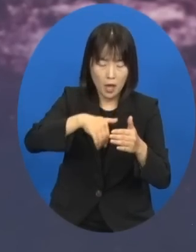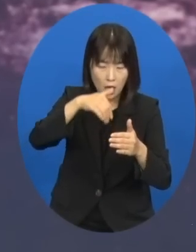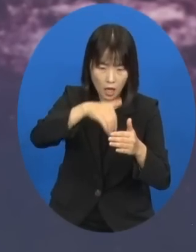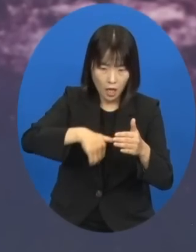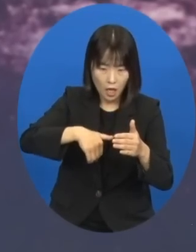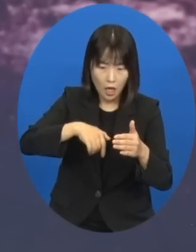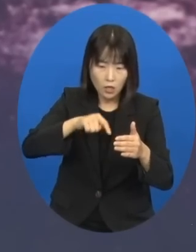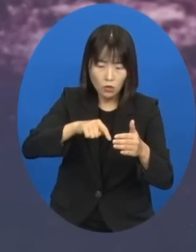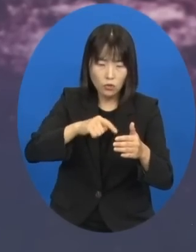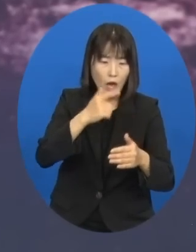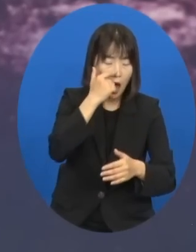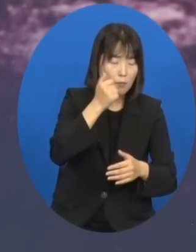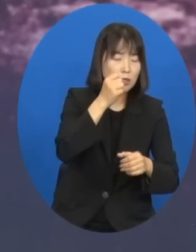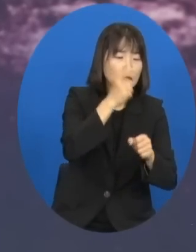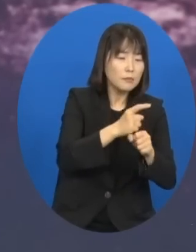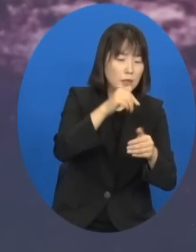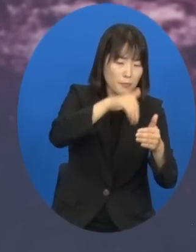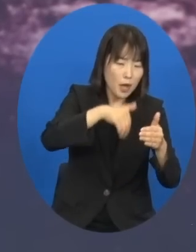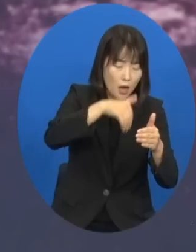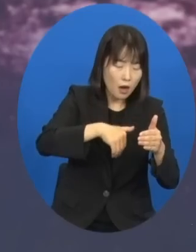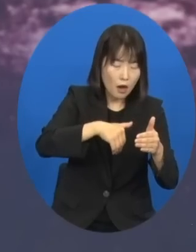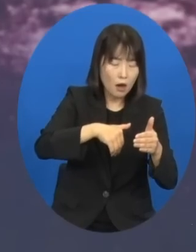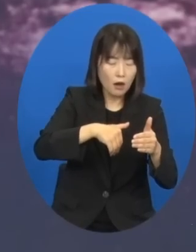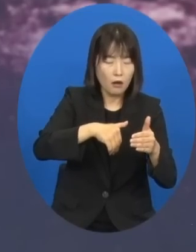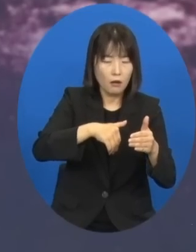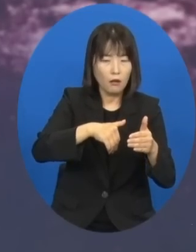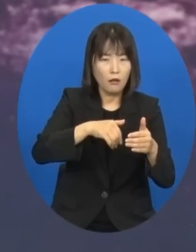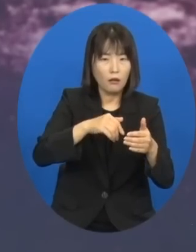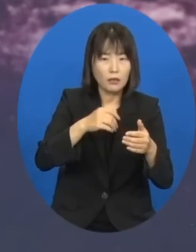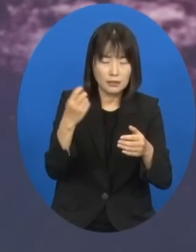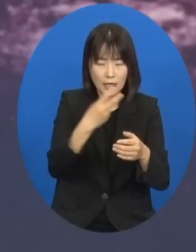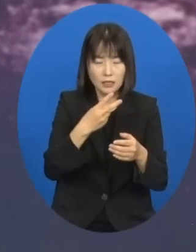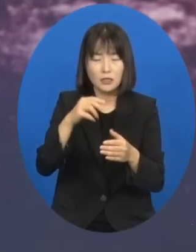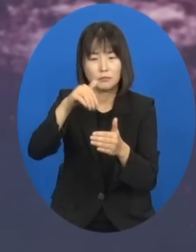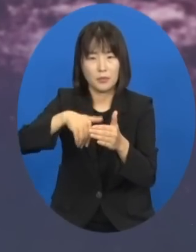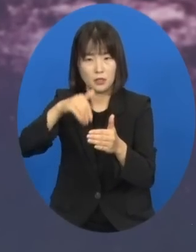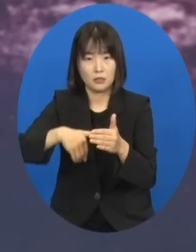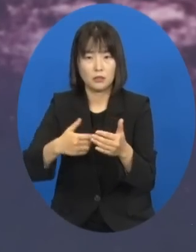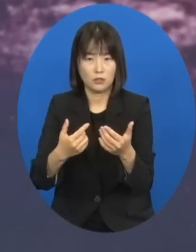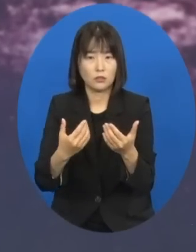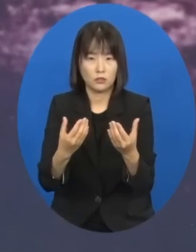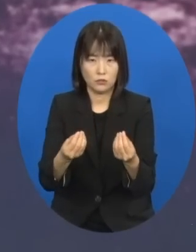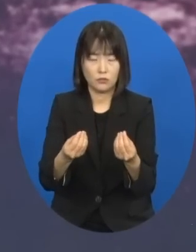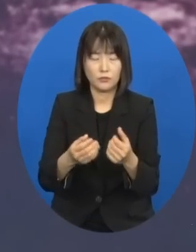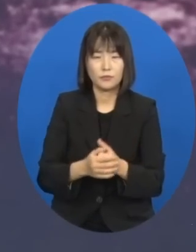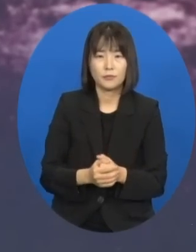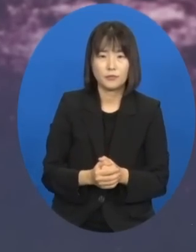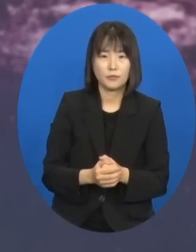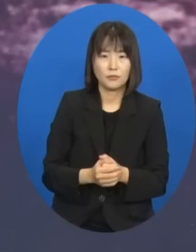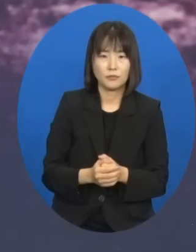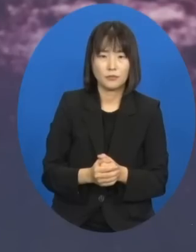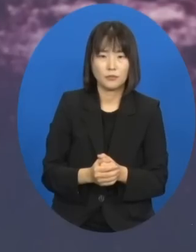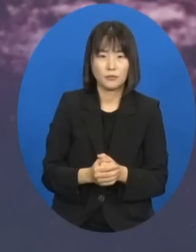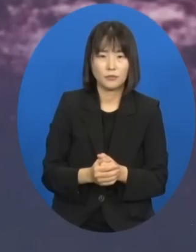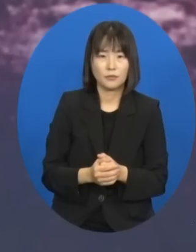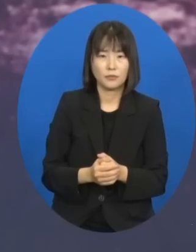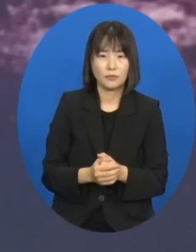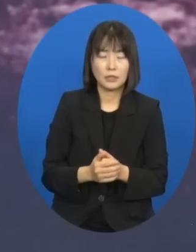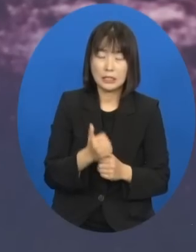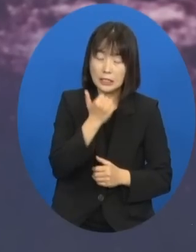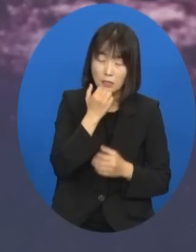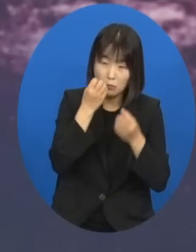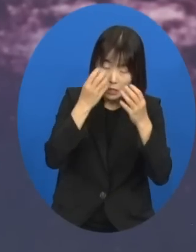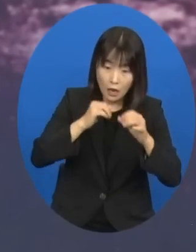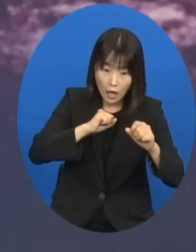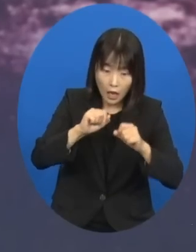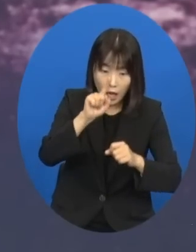파는 것뿐이에요. 뭔가 새로운 걸 하는 건 없어, 이삭은. 그런데 하나님은요, 내가 이삭의 하나님이야 라고